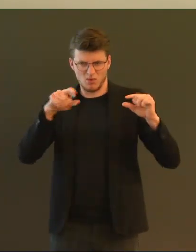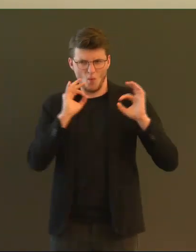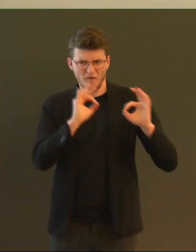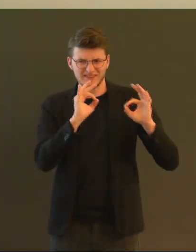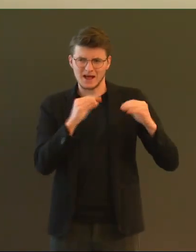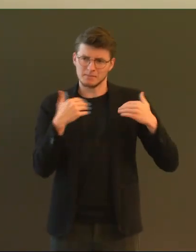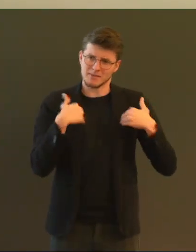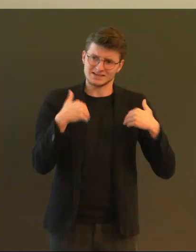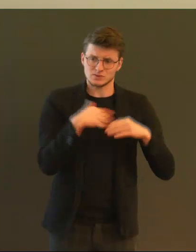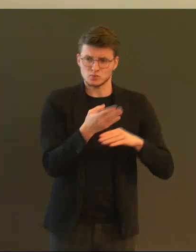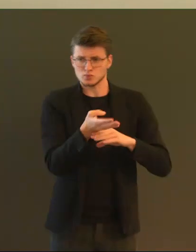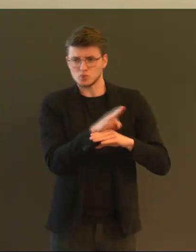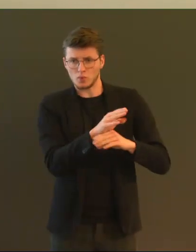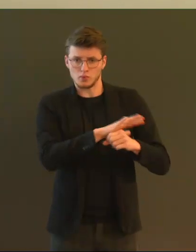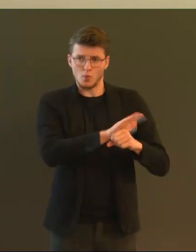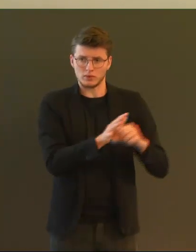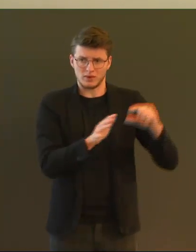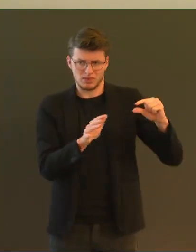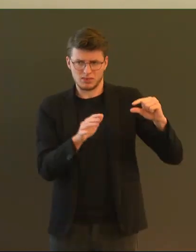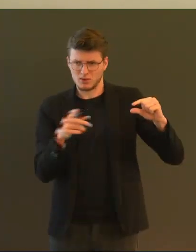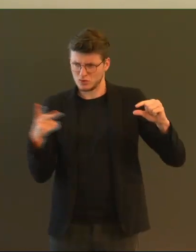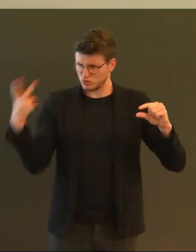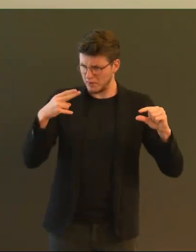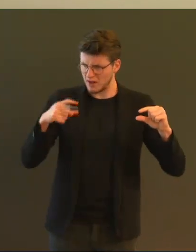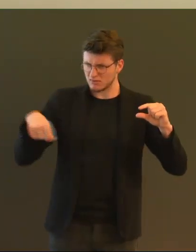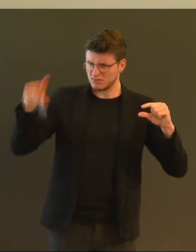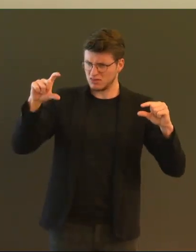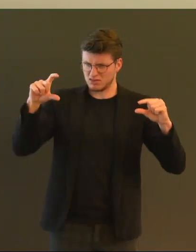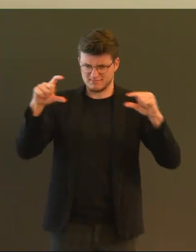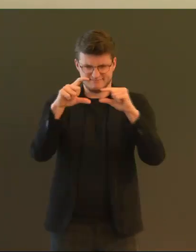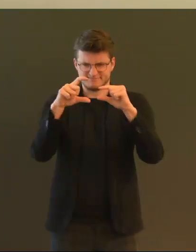gerapporteerde COVID-19-overlijdens.